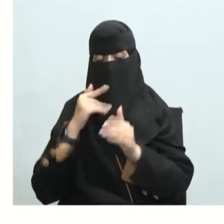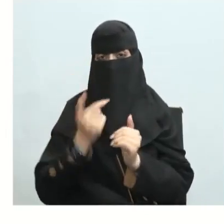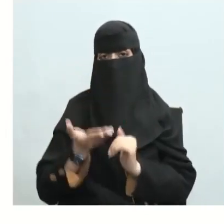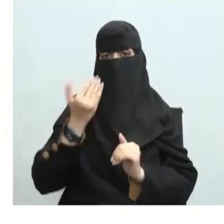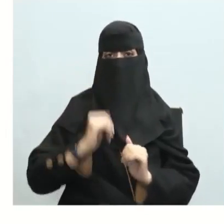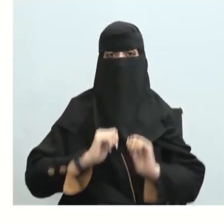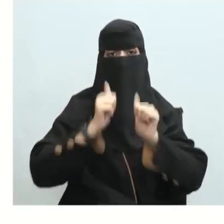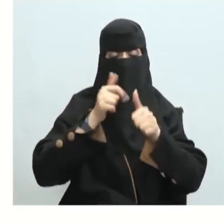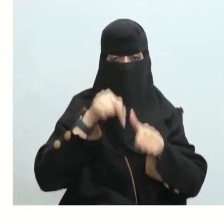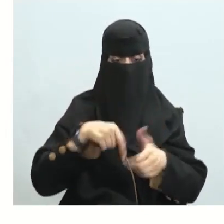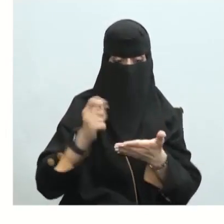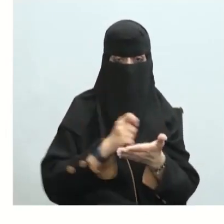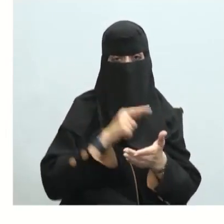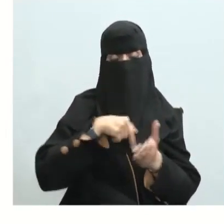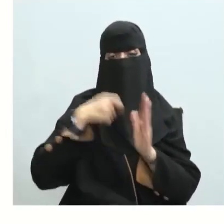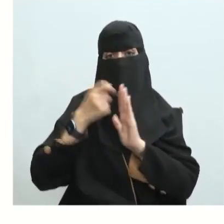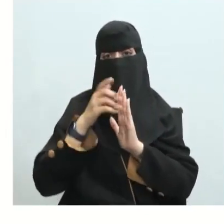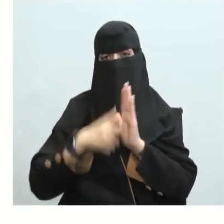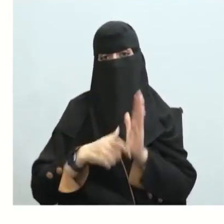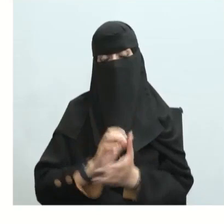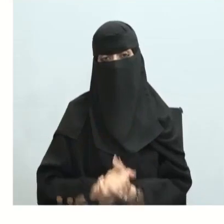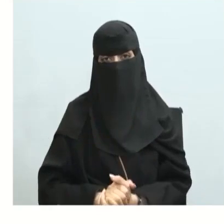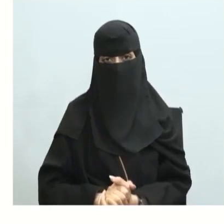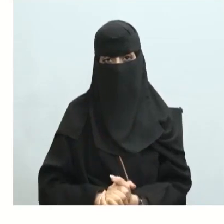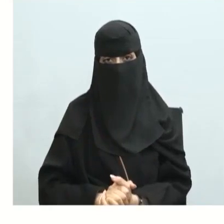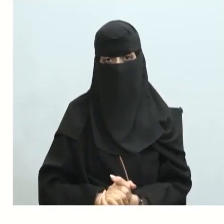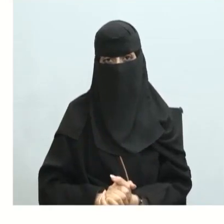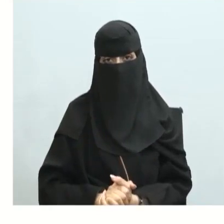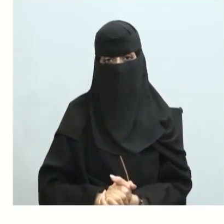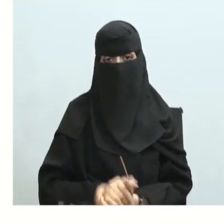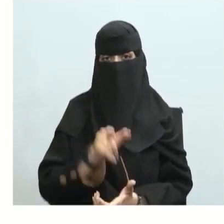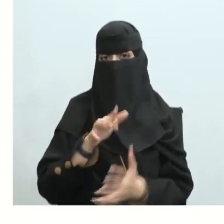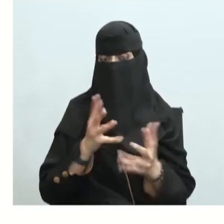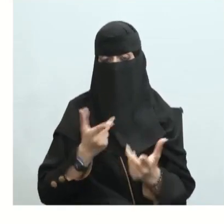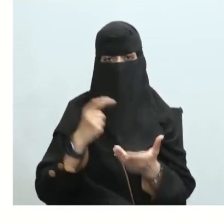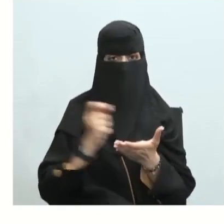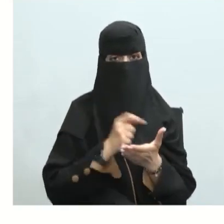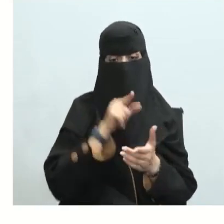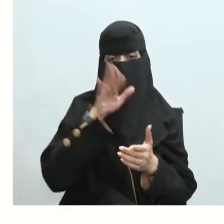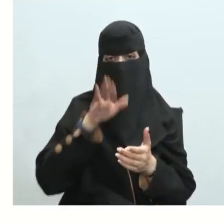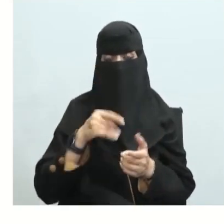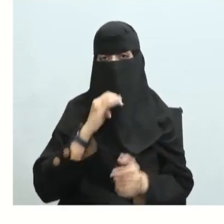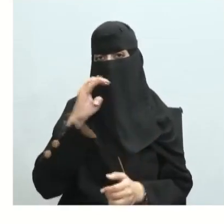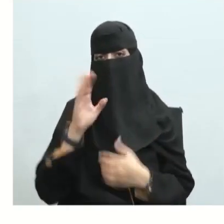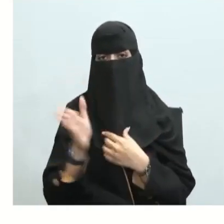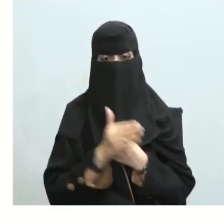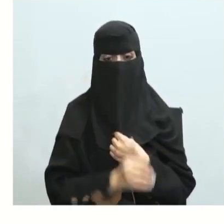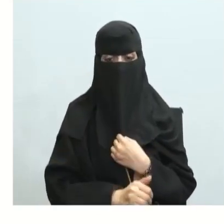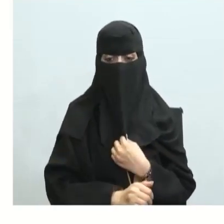ان يعد تقريره جميل هنا كيف تكتب تقريرا هذه هي